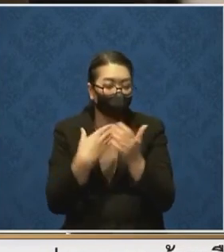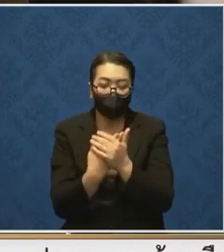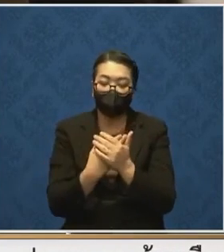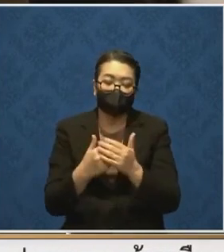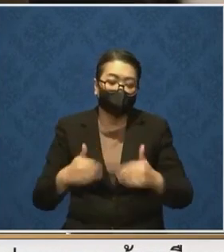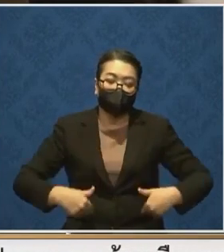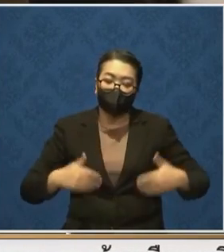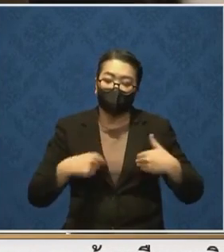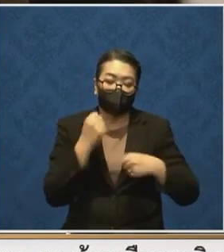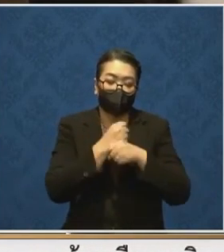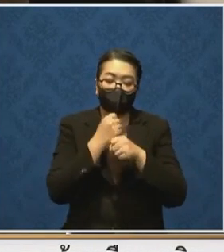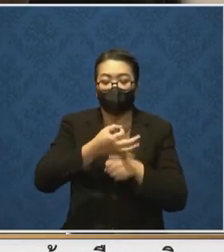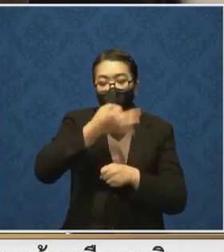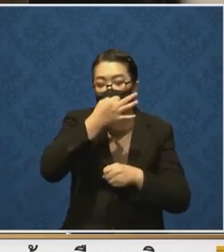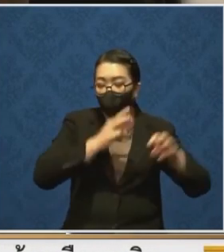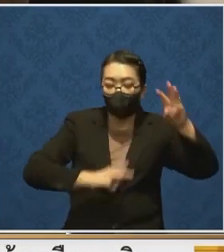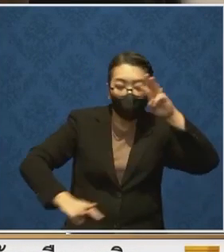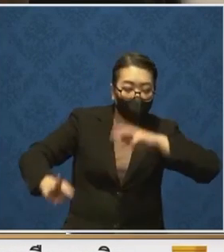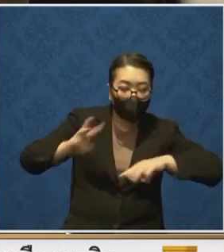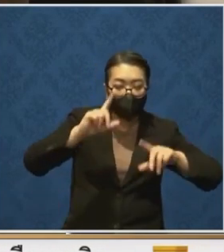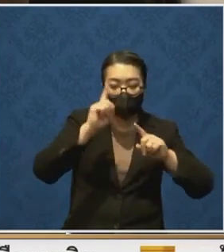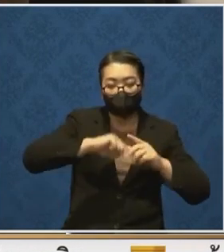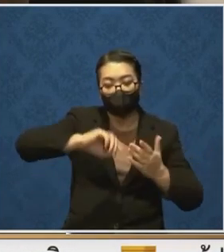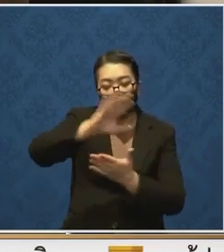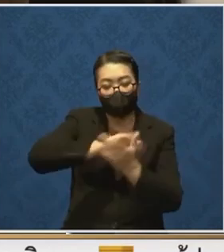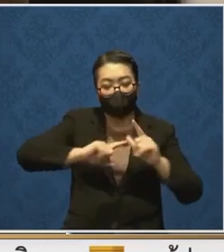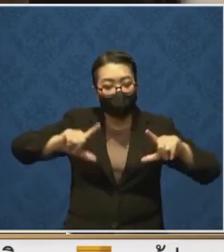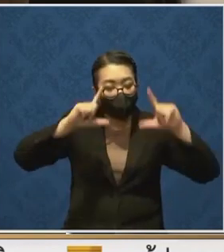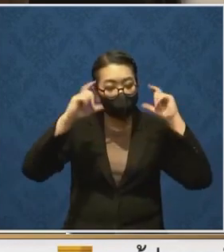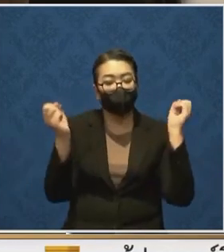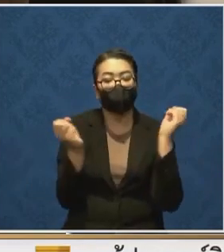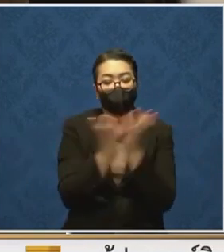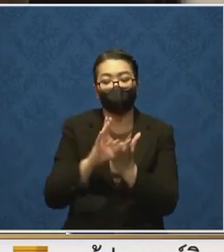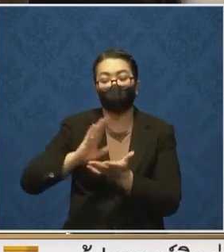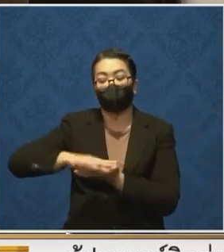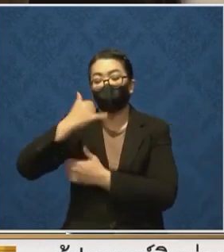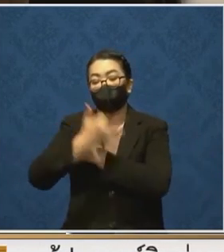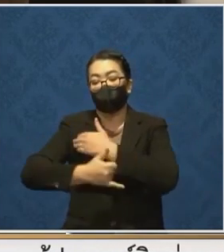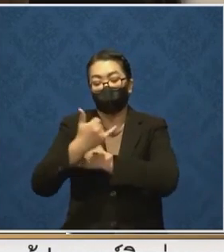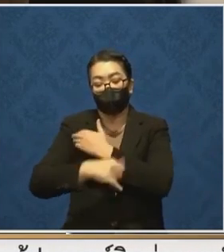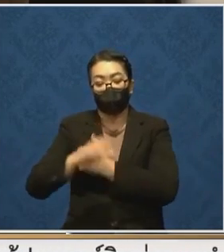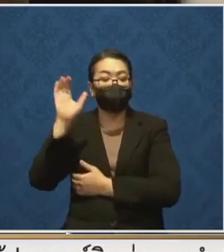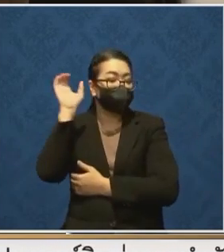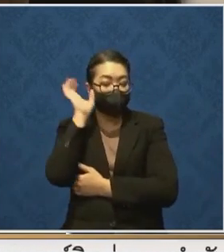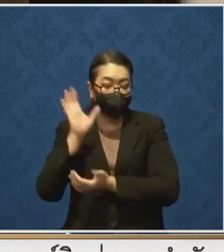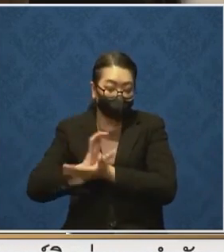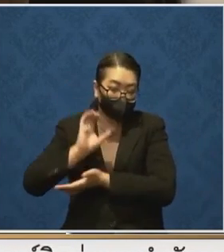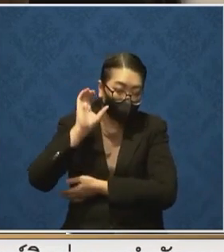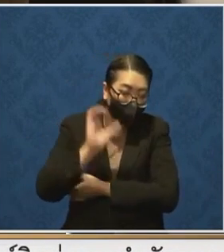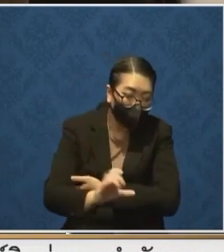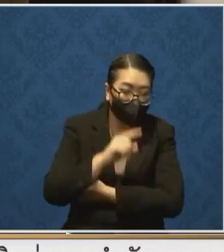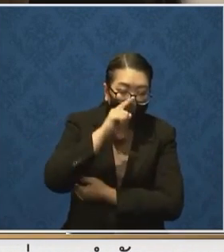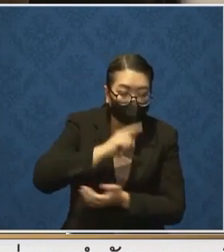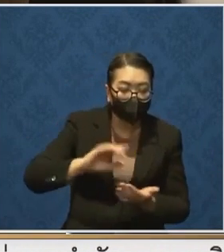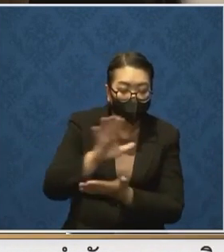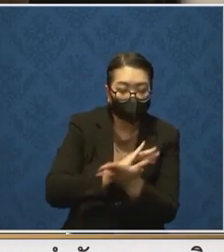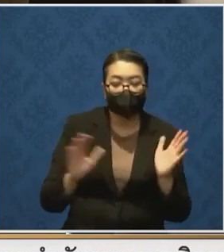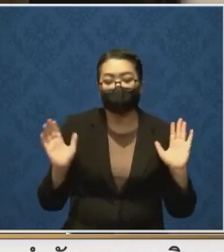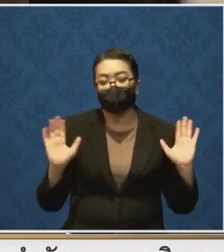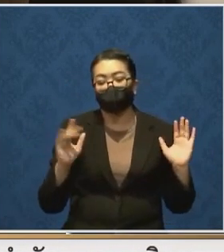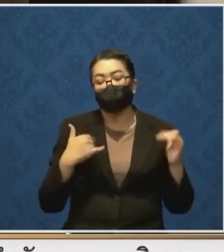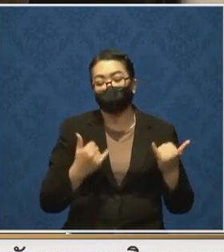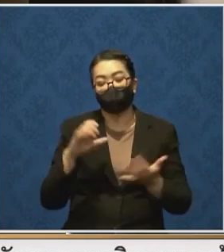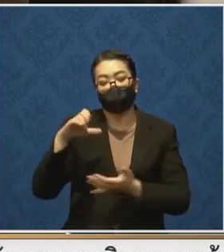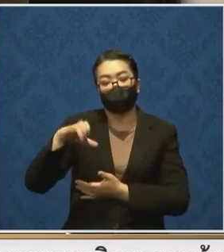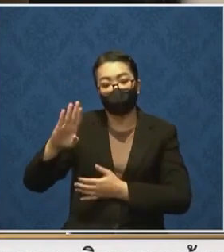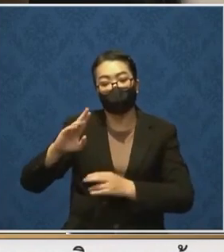าไม่ได้ภาพลประเทศเสียหาย ระทบต่ารลทุนจากต่างประเทศและตอนนี้คนที่ก่อปัหาใช้อำนาดป่าเถื่อนกับิ